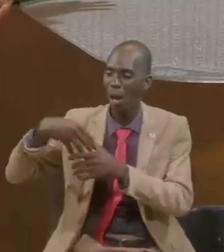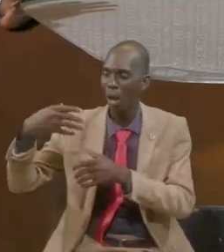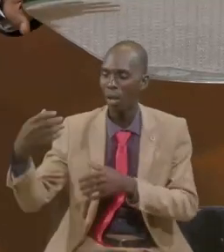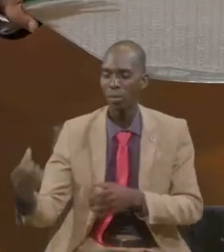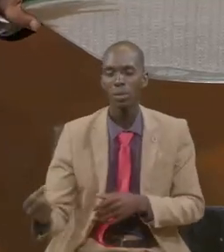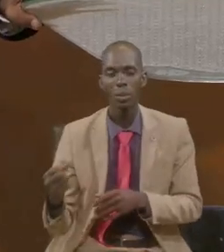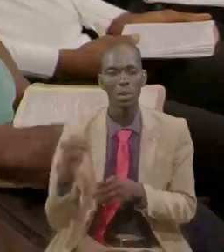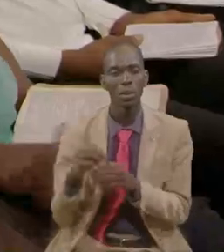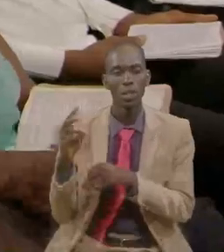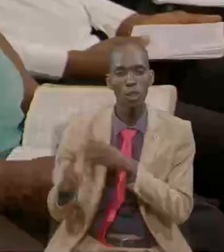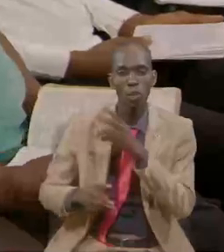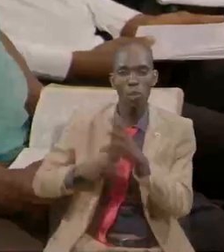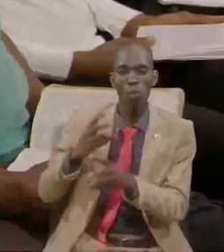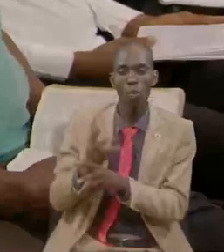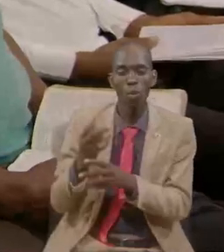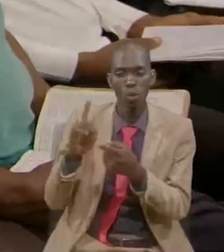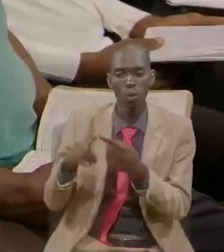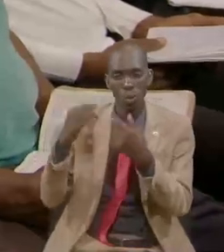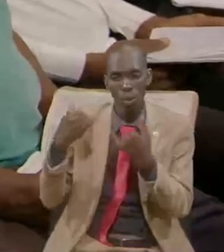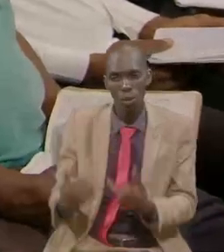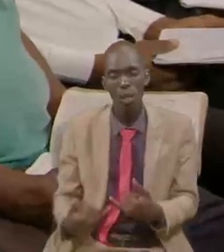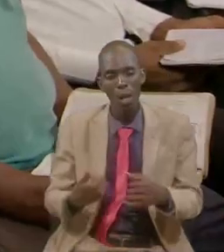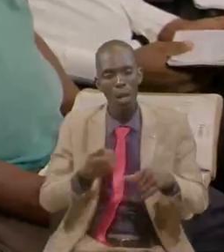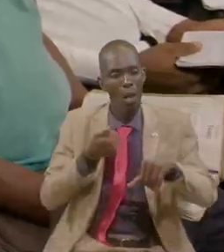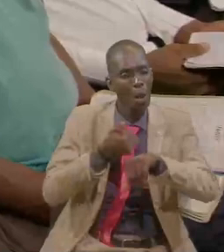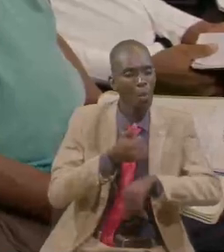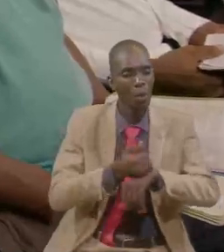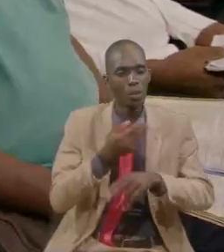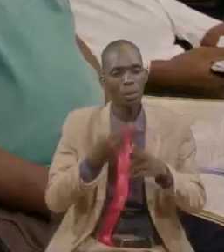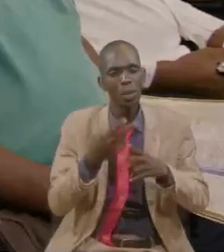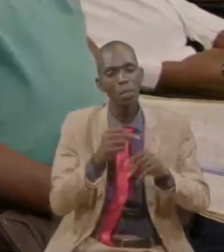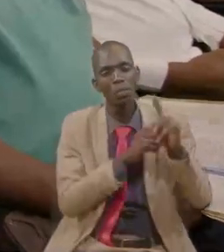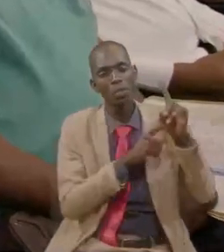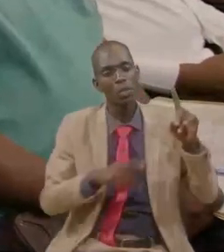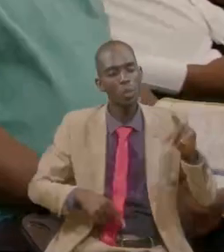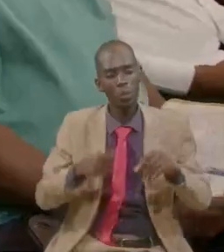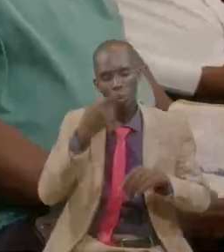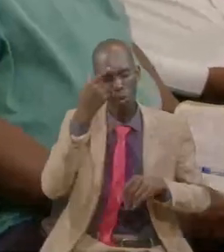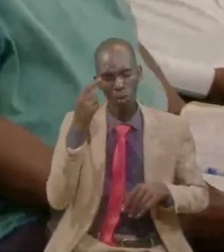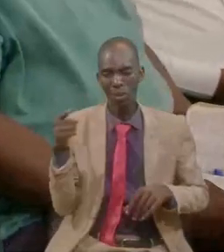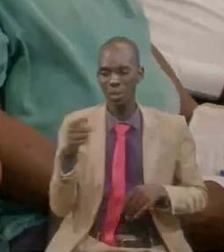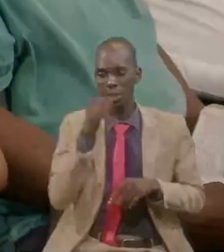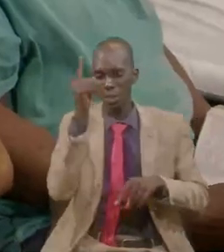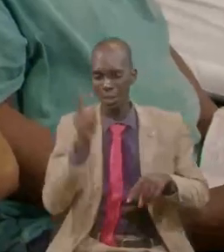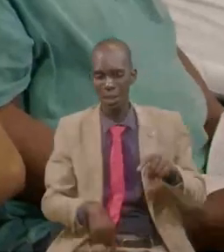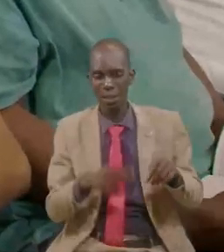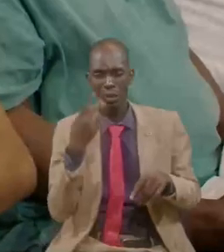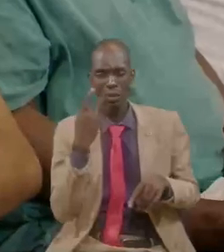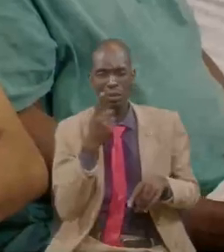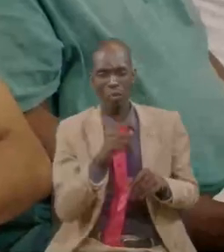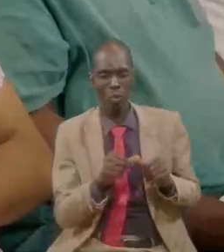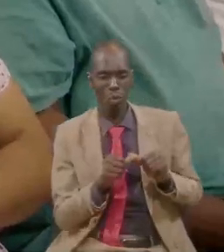dehors, hors du royaume, vous faites que les gens blasphèment le nom du Seigneur parce qu'ils ne peuvent pas vous voir